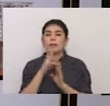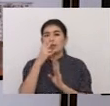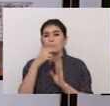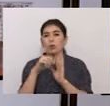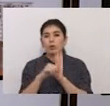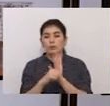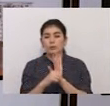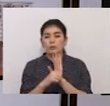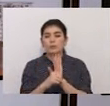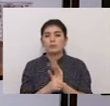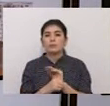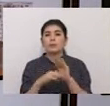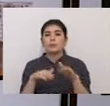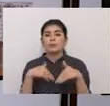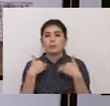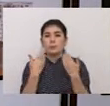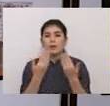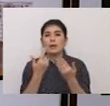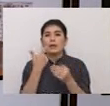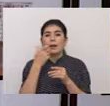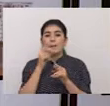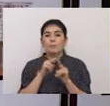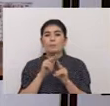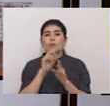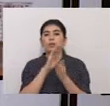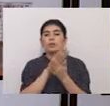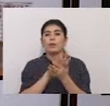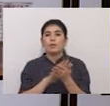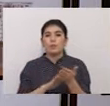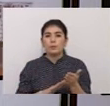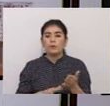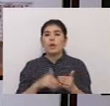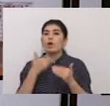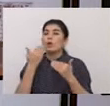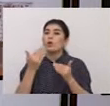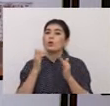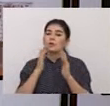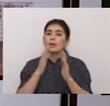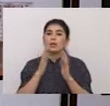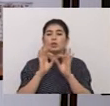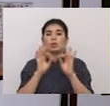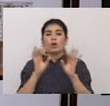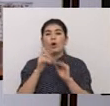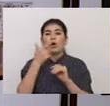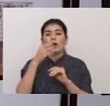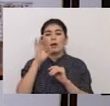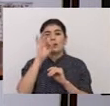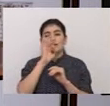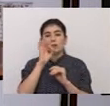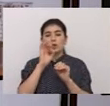26-mashq. Berilgan gaplarni davom ettiring. Ularda ilgari surilgan g'oya